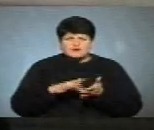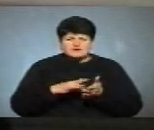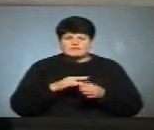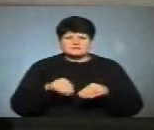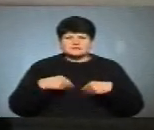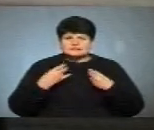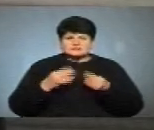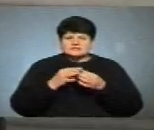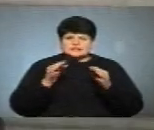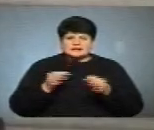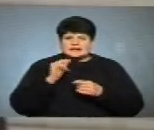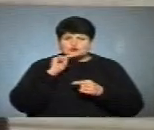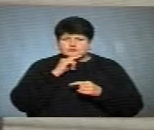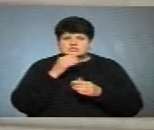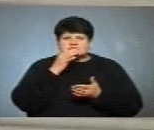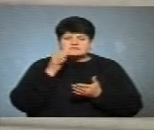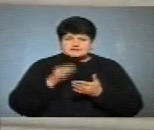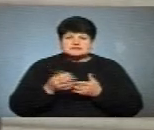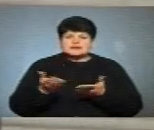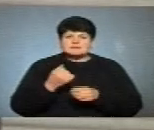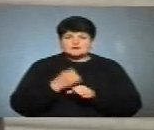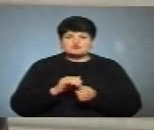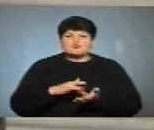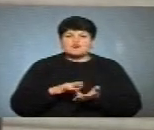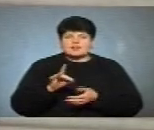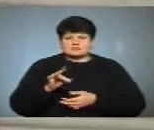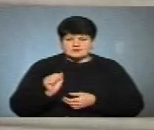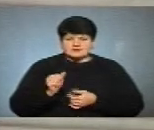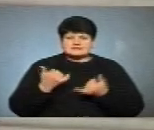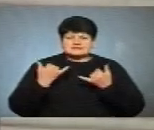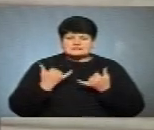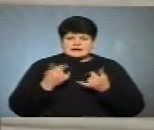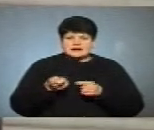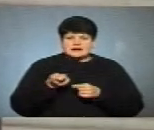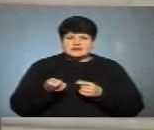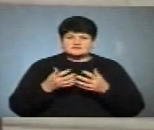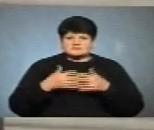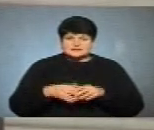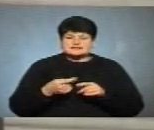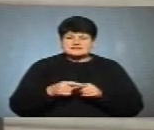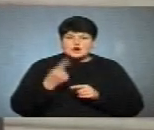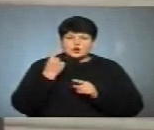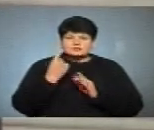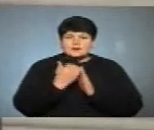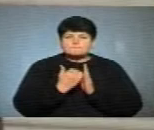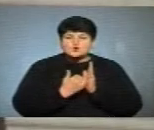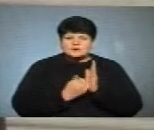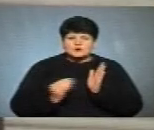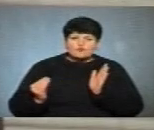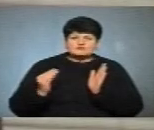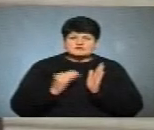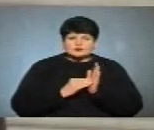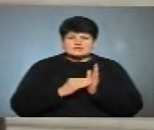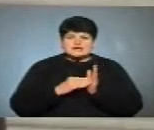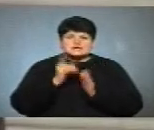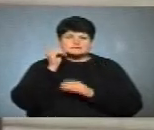жодної економічної звітності, з якою працюють бухгалтера. Зараз касова праця виключно одна програмка, яку ви встановлюєте на